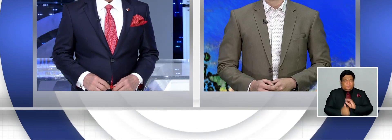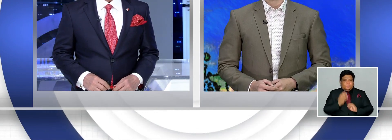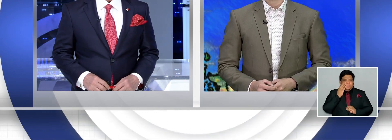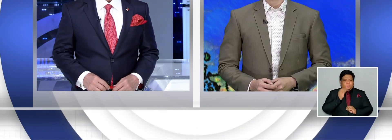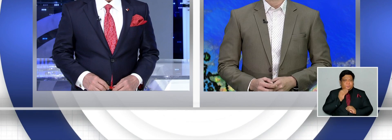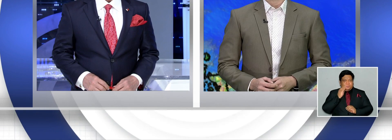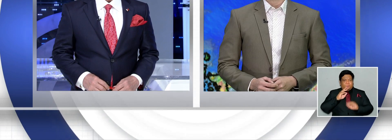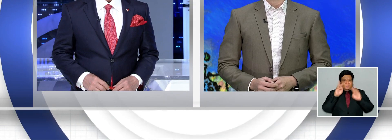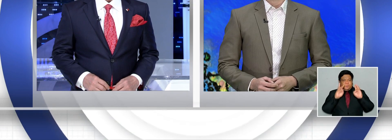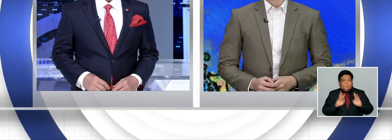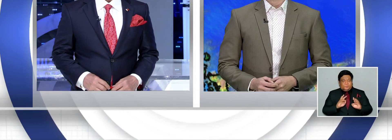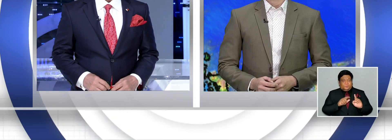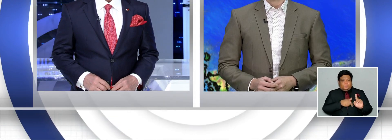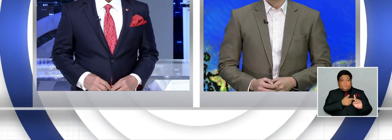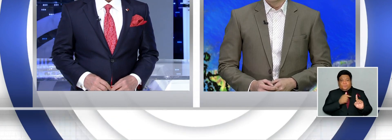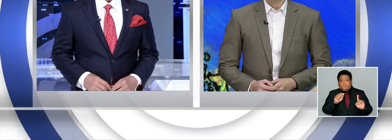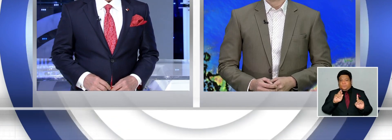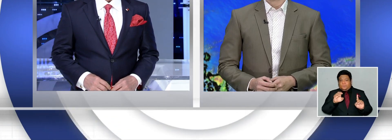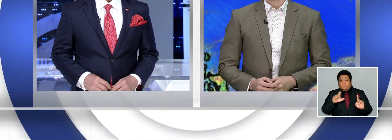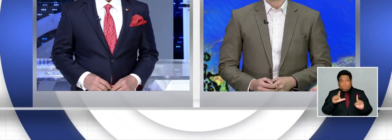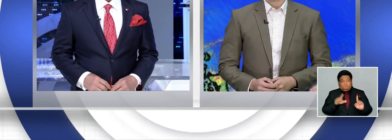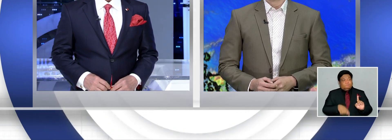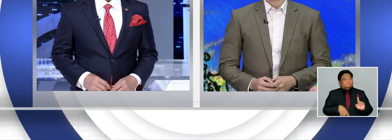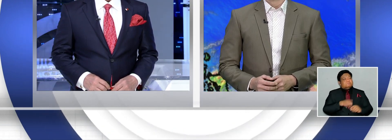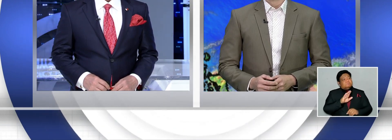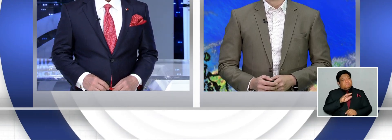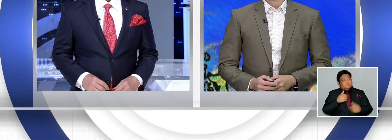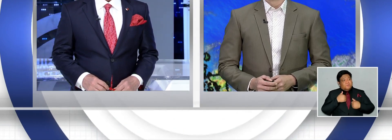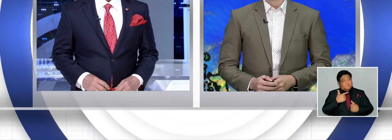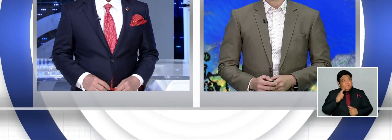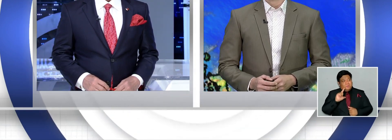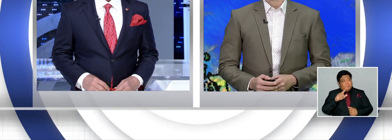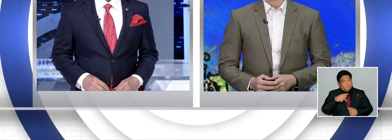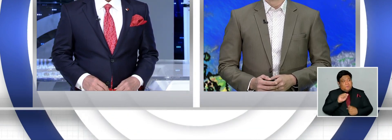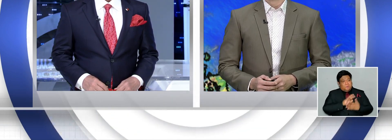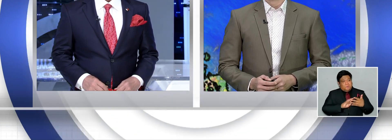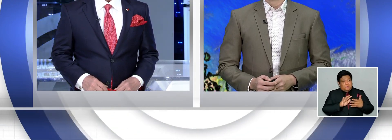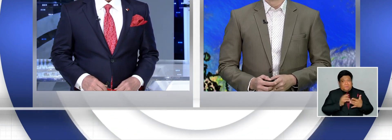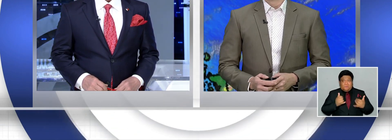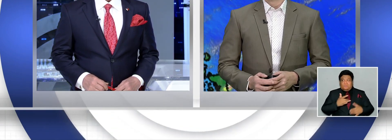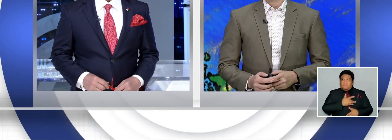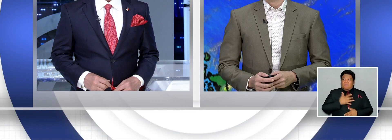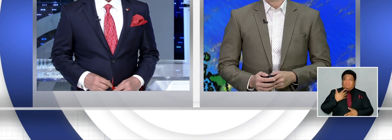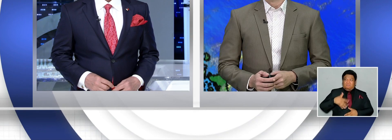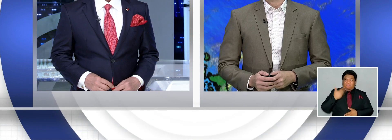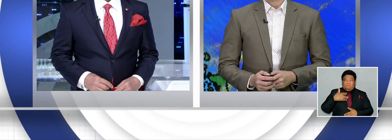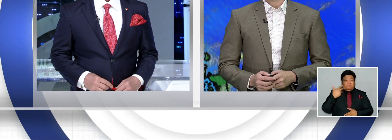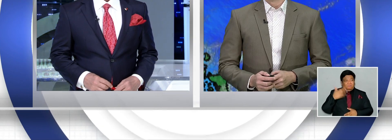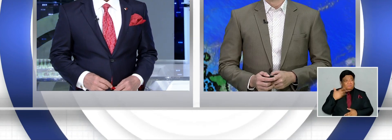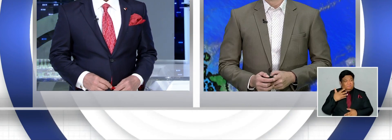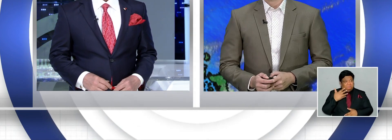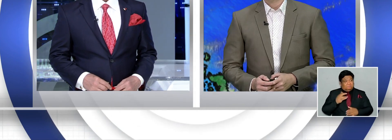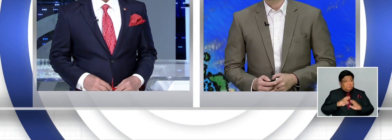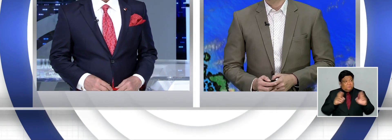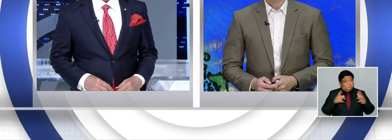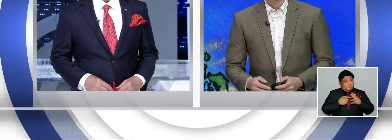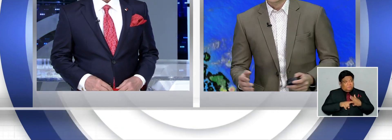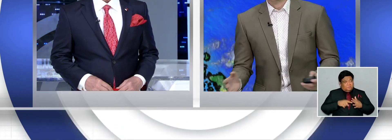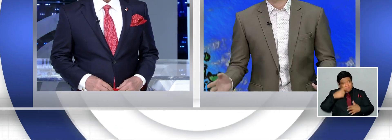Ariel, meron pa ba tayong low pressure area? Mainit na ang panahon, Ariel. Simula na ba ng summer o